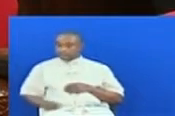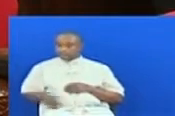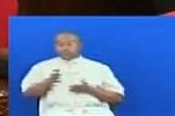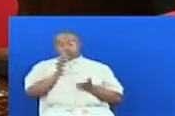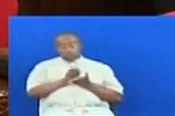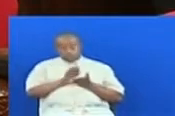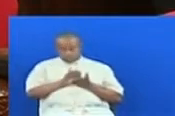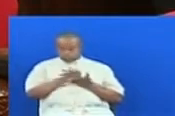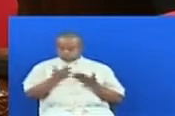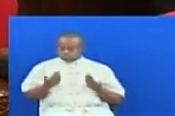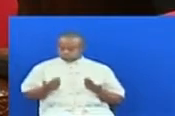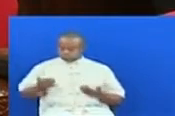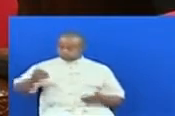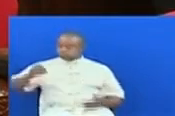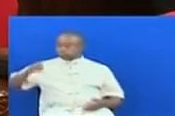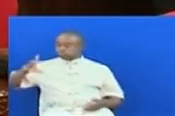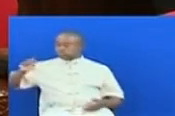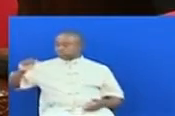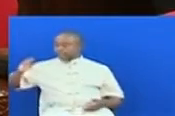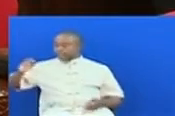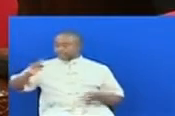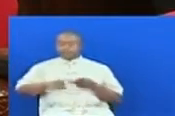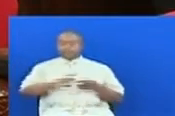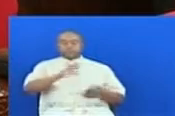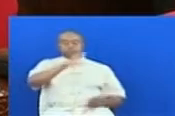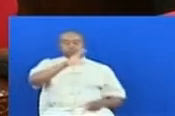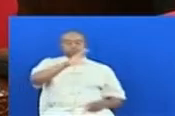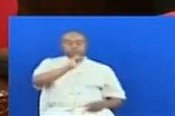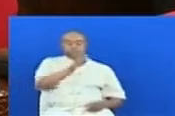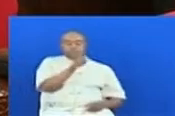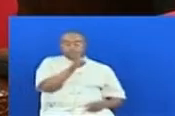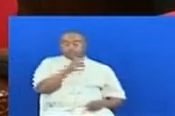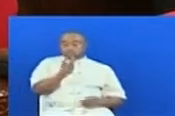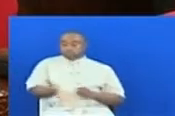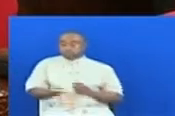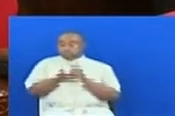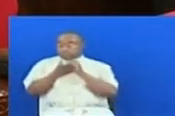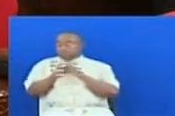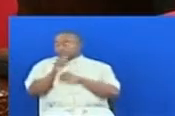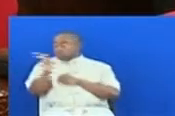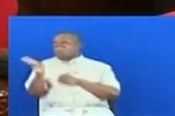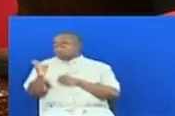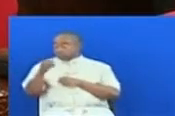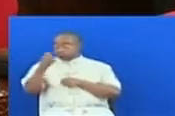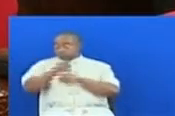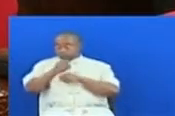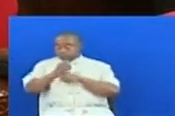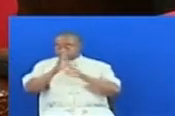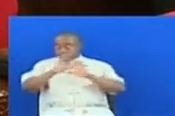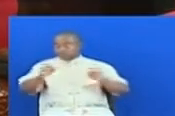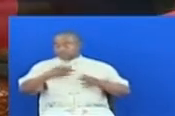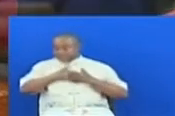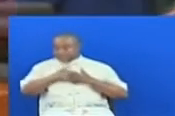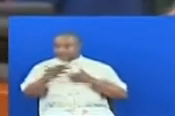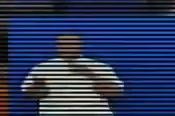CAG wamesaidia sana kuifanya halmashauri zifanye kazi vizuri. Asante sana.